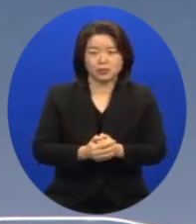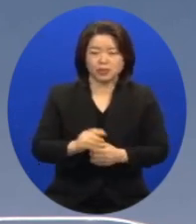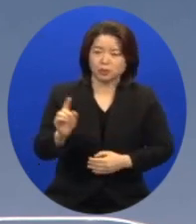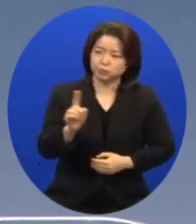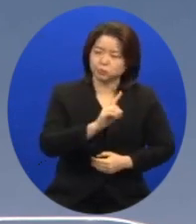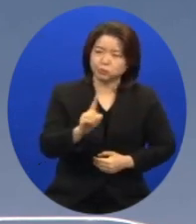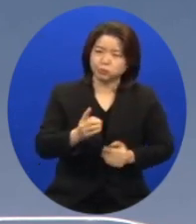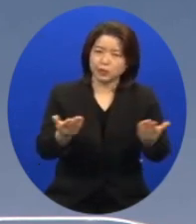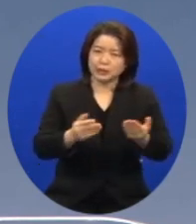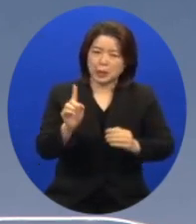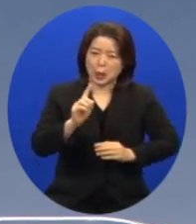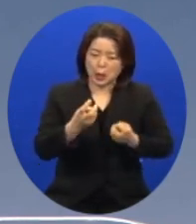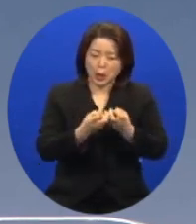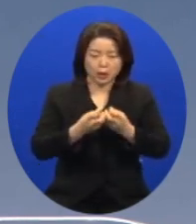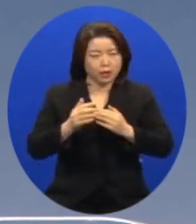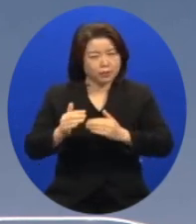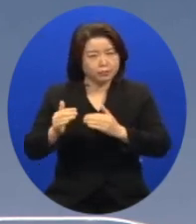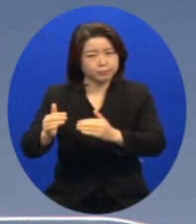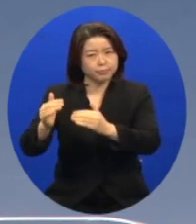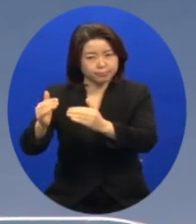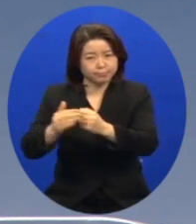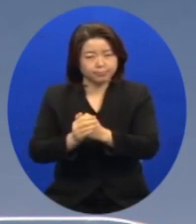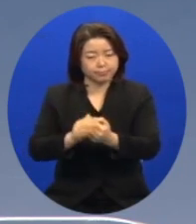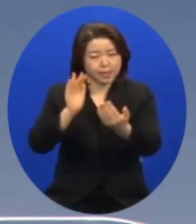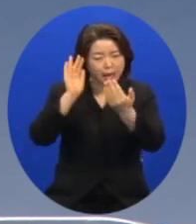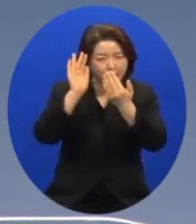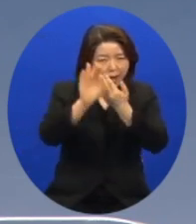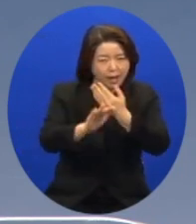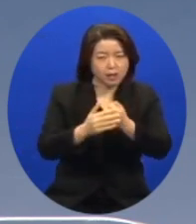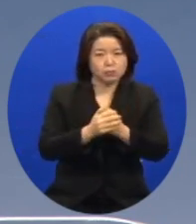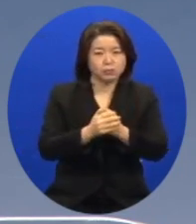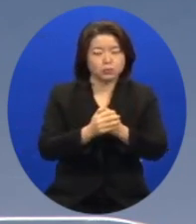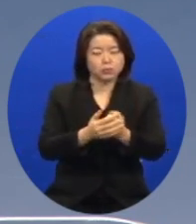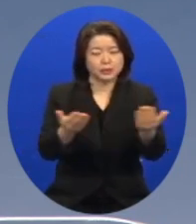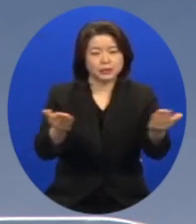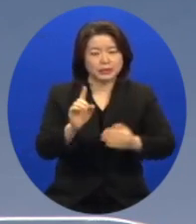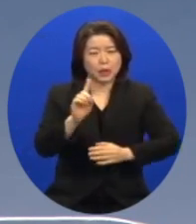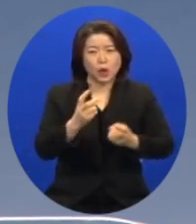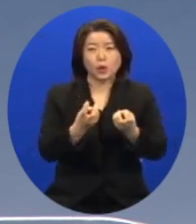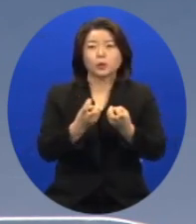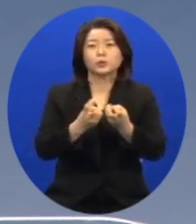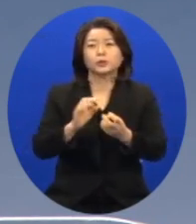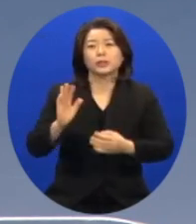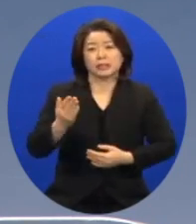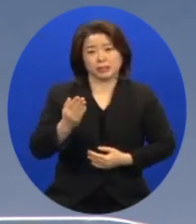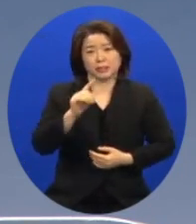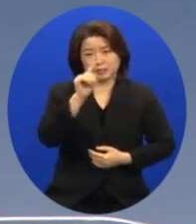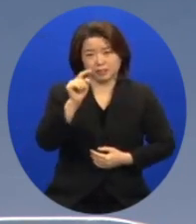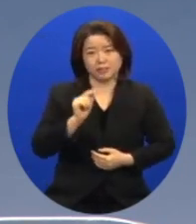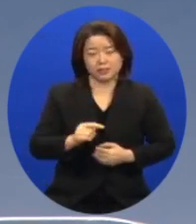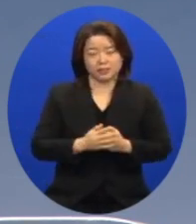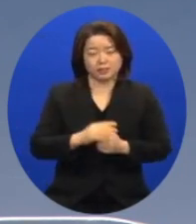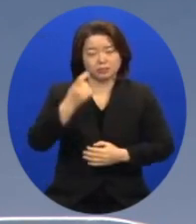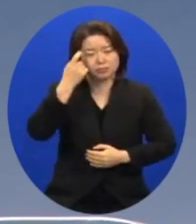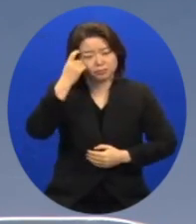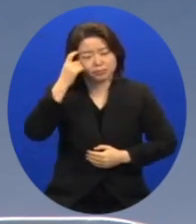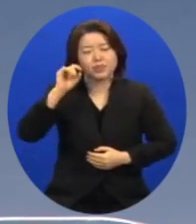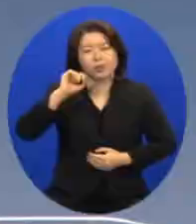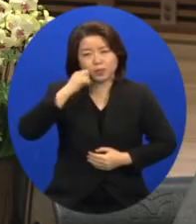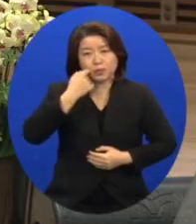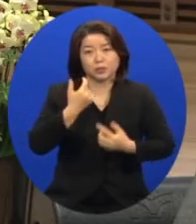어떻게 이리 진행됐는지 또 앞으로 일은 어떻게 될지 에 가능하기 가 3